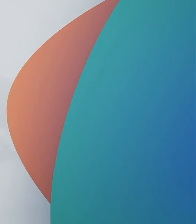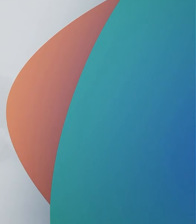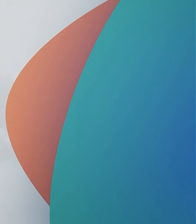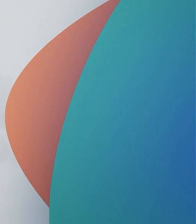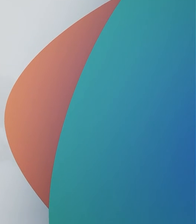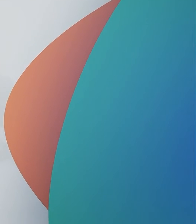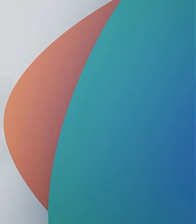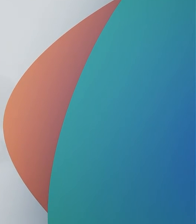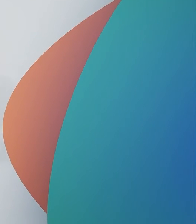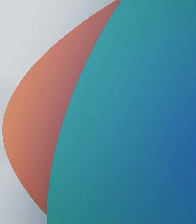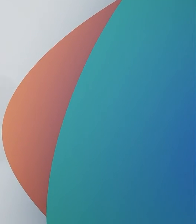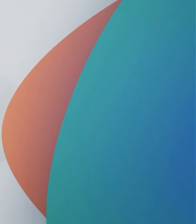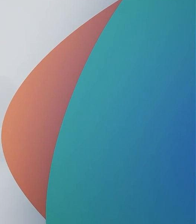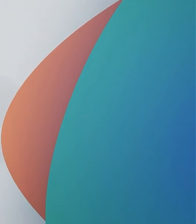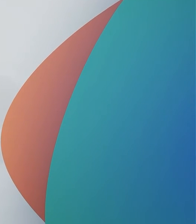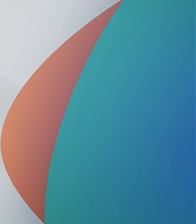www.lepouvoirdelespérance.org.